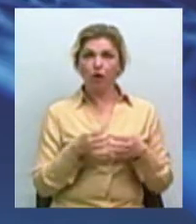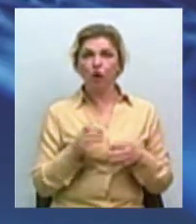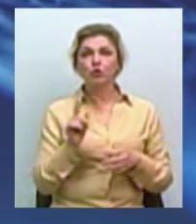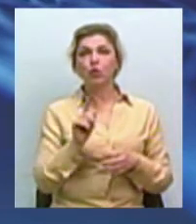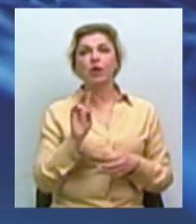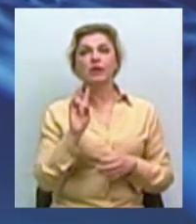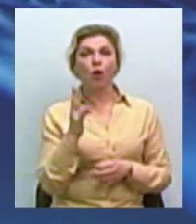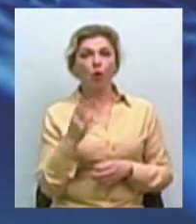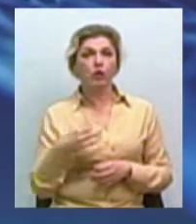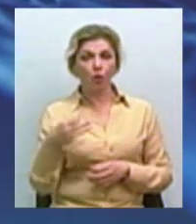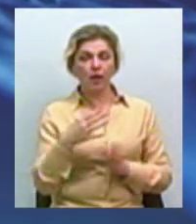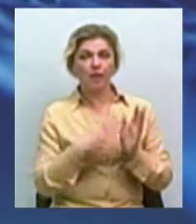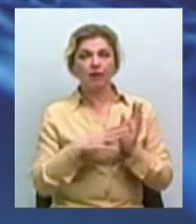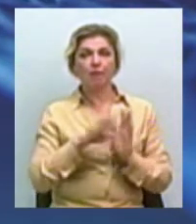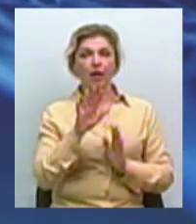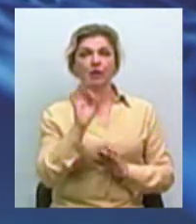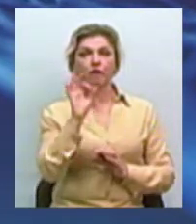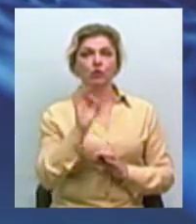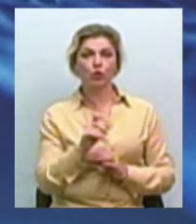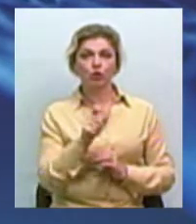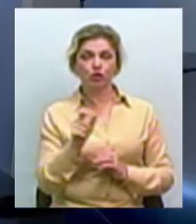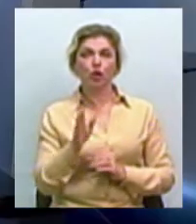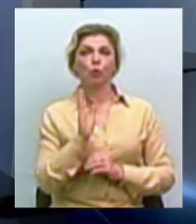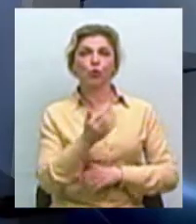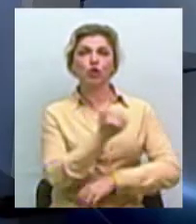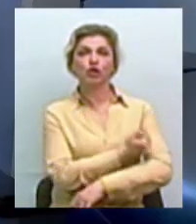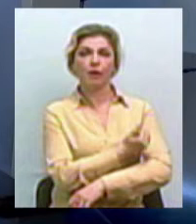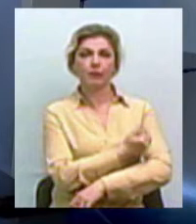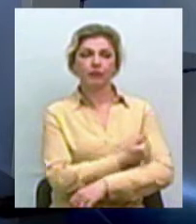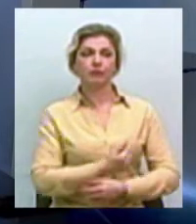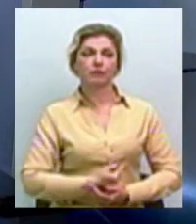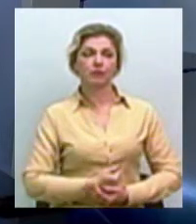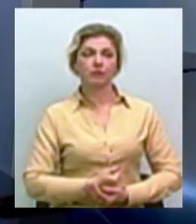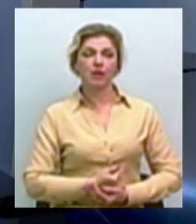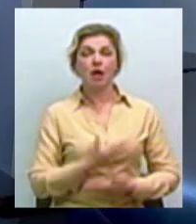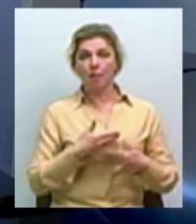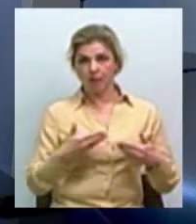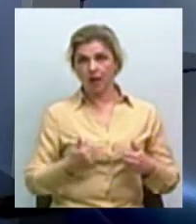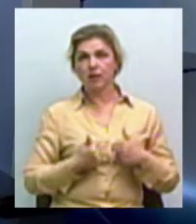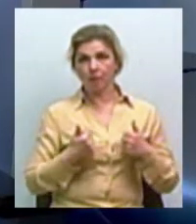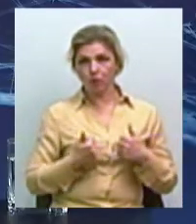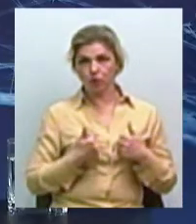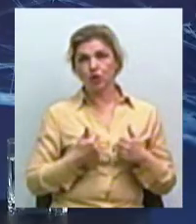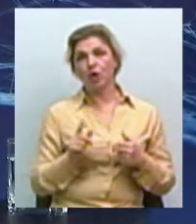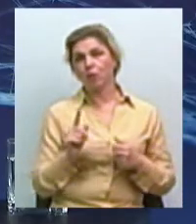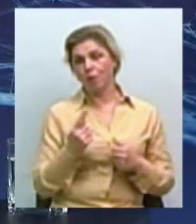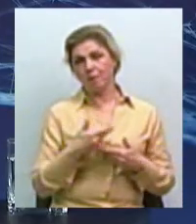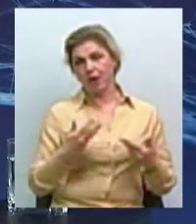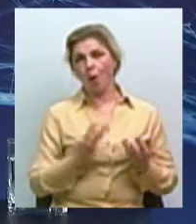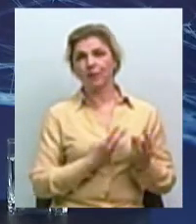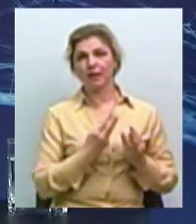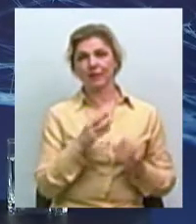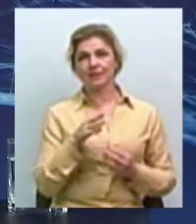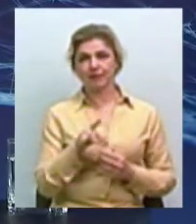саме 95% жителів будуть щепленими? Ми намагаємося, ми пропускаємо, адже ми оптимісти.